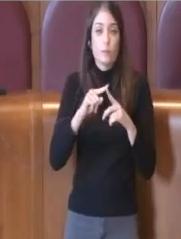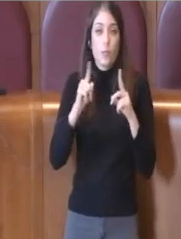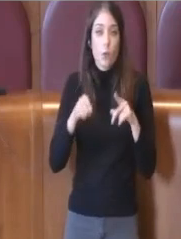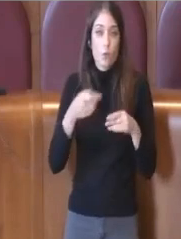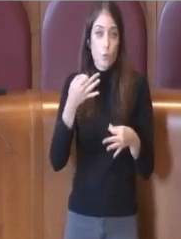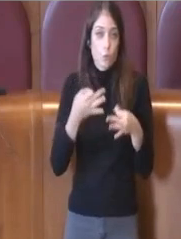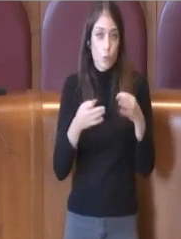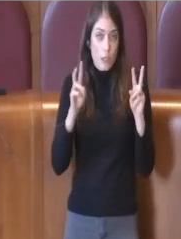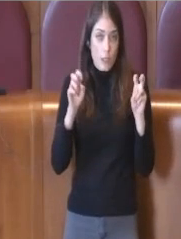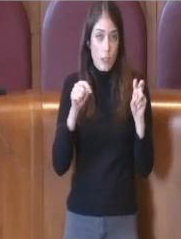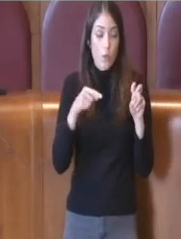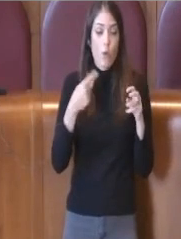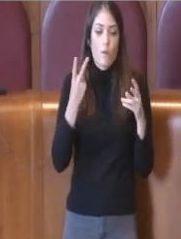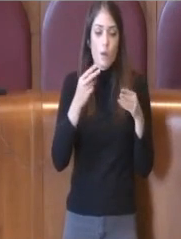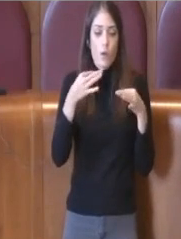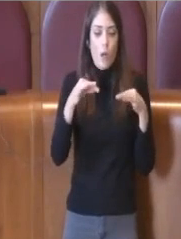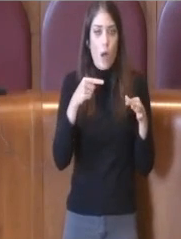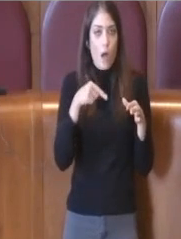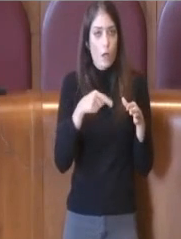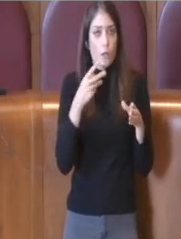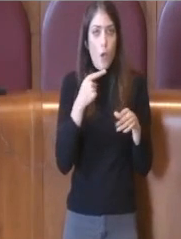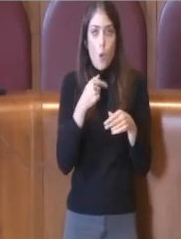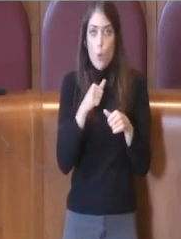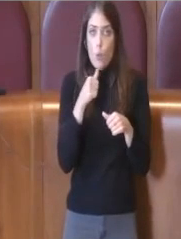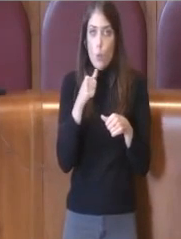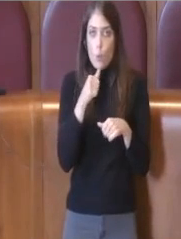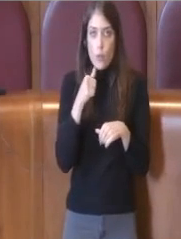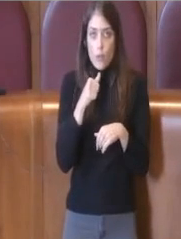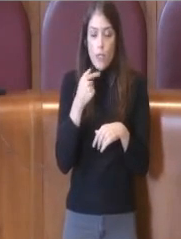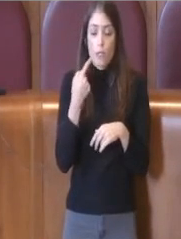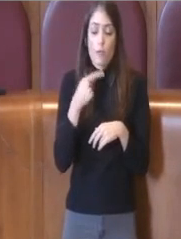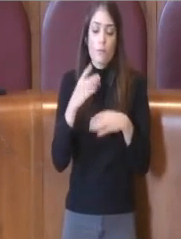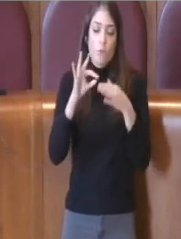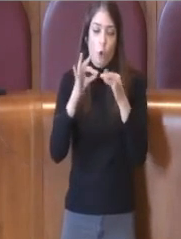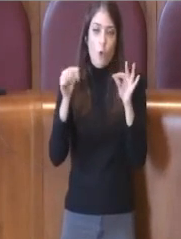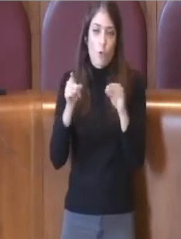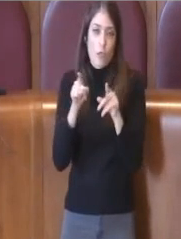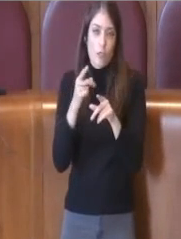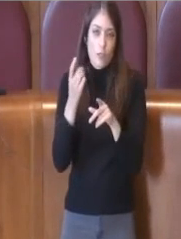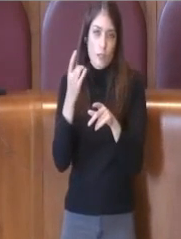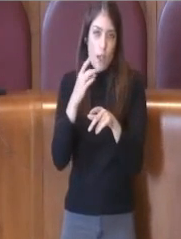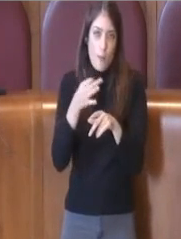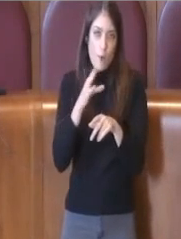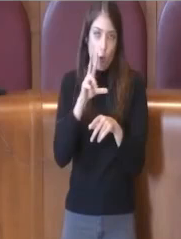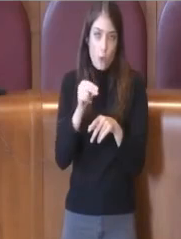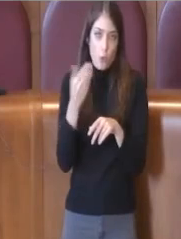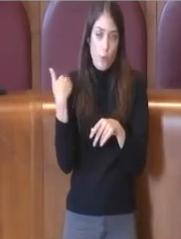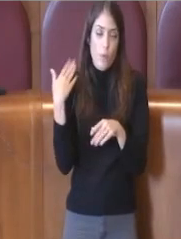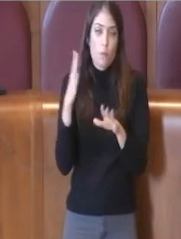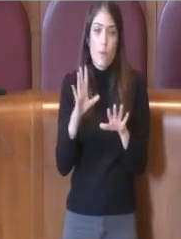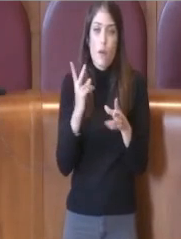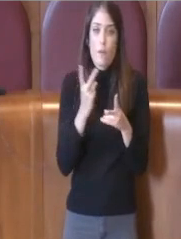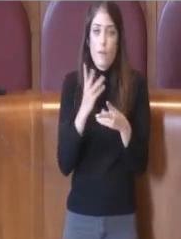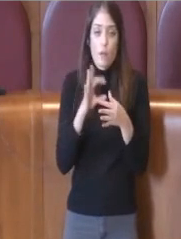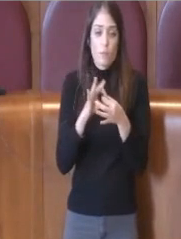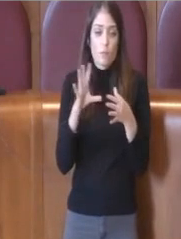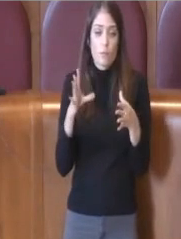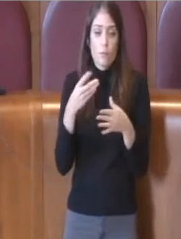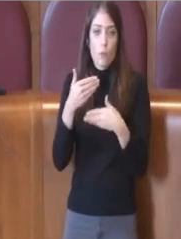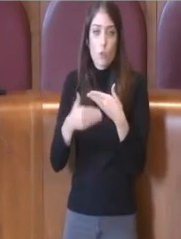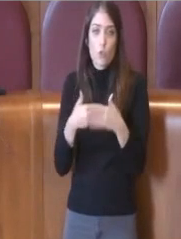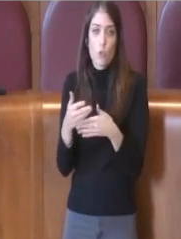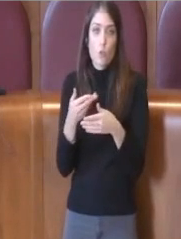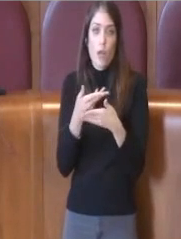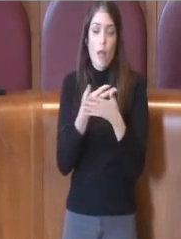anche utile sempre per quel tipo di oggetto che abbiamo detto prima, ma che sono totalmente sprovviste di procedura di evidenza